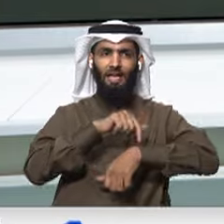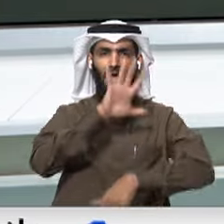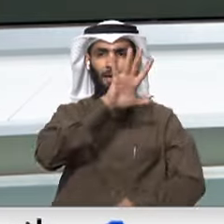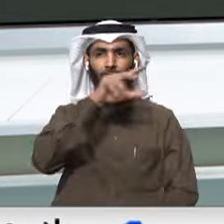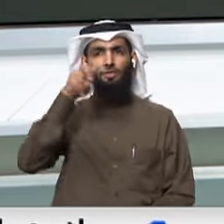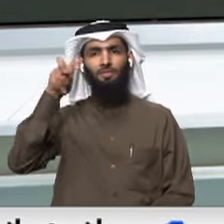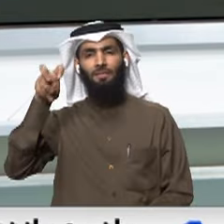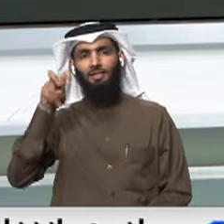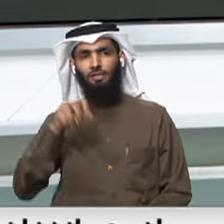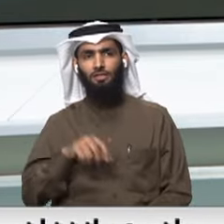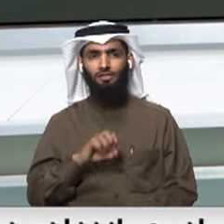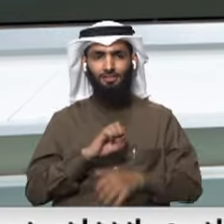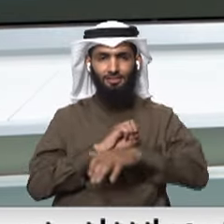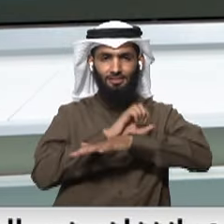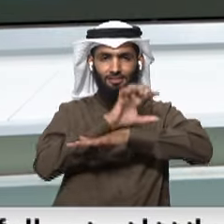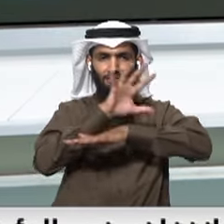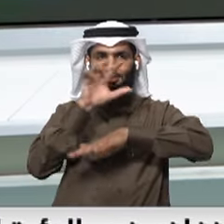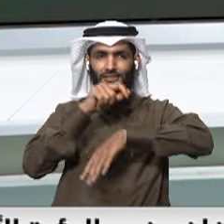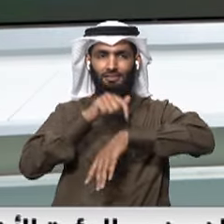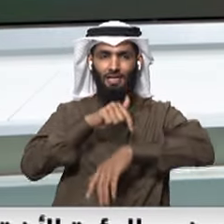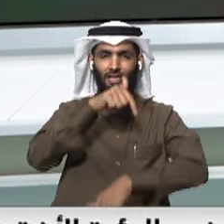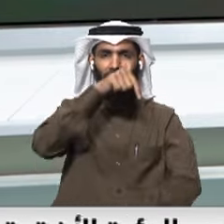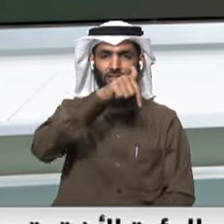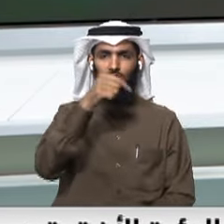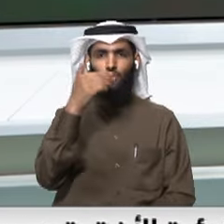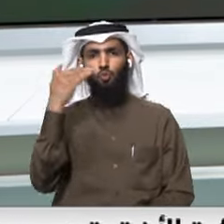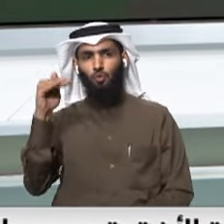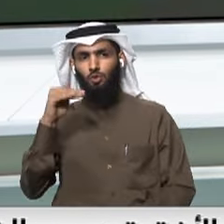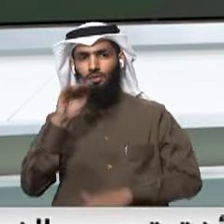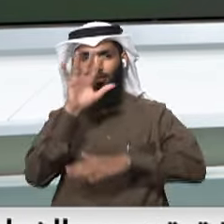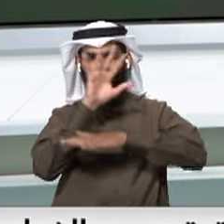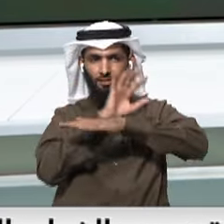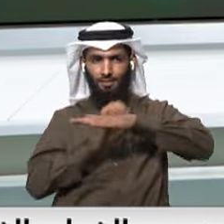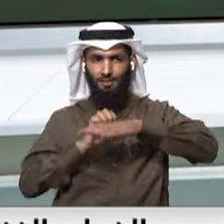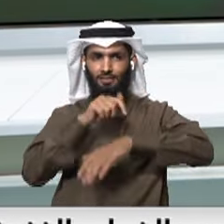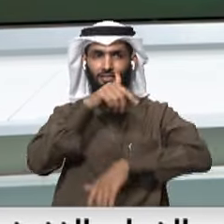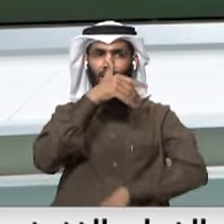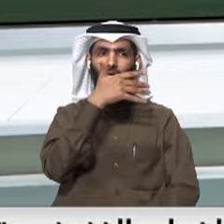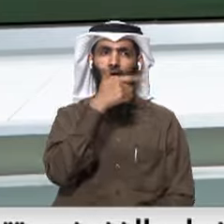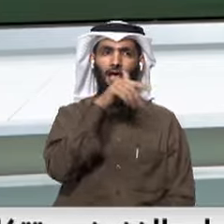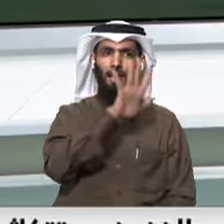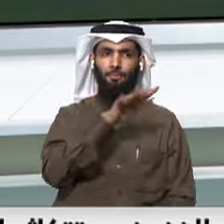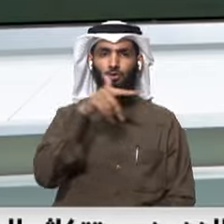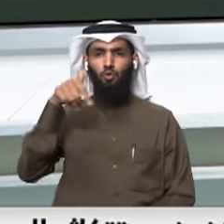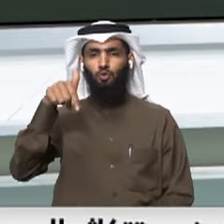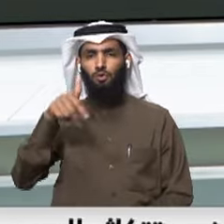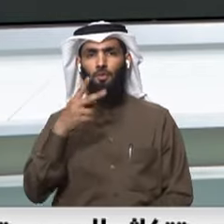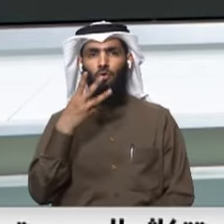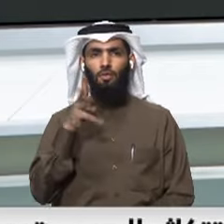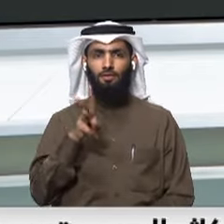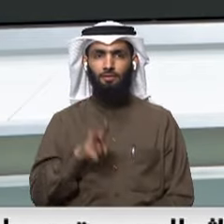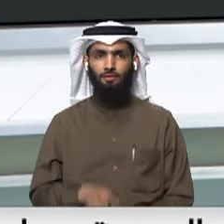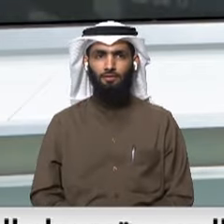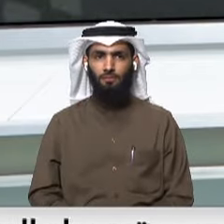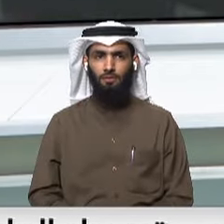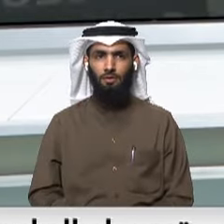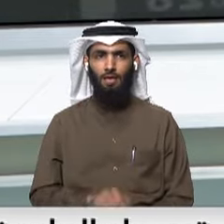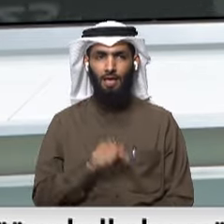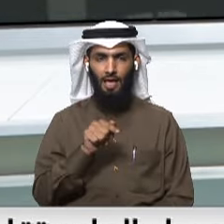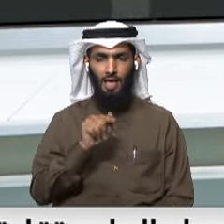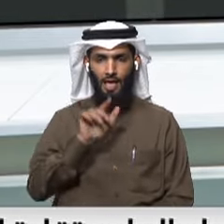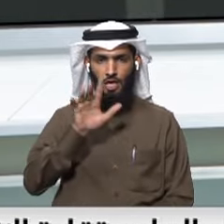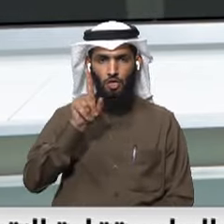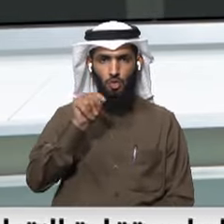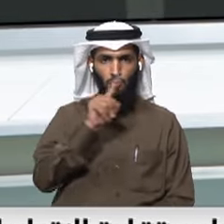و8 دقائق شروق الشمس الساعه 6 وص غروب الشمس الساعه 537 دقيقه حاله الطقس خلال خمسه ايام